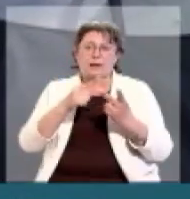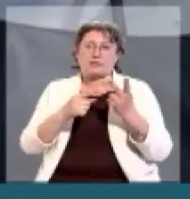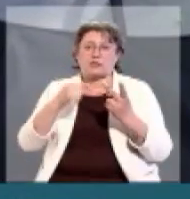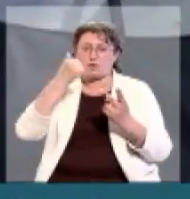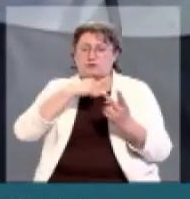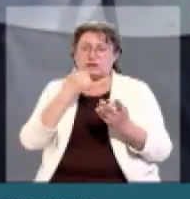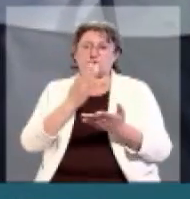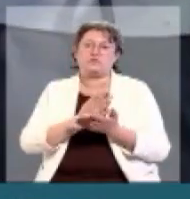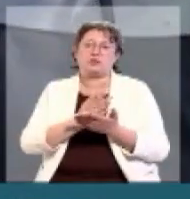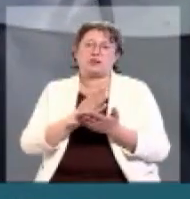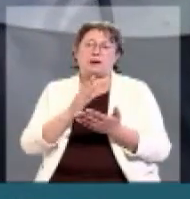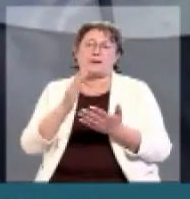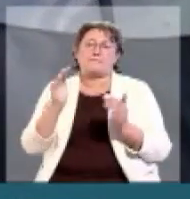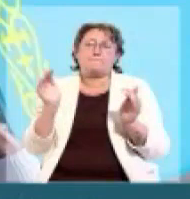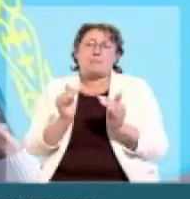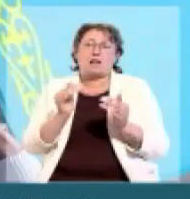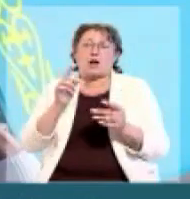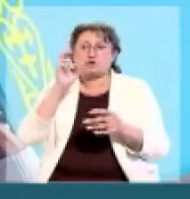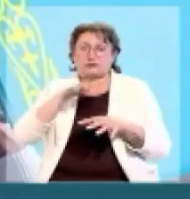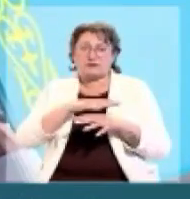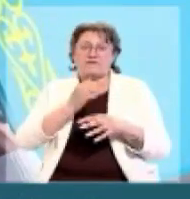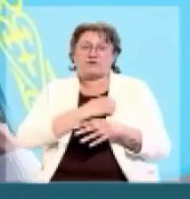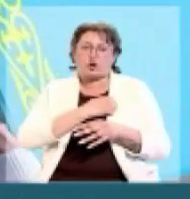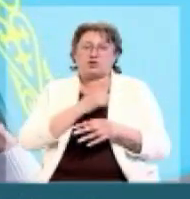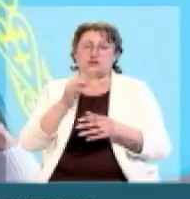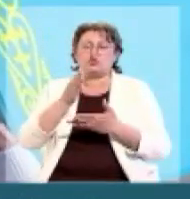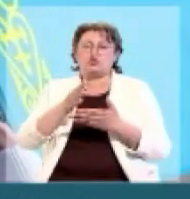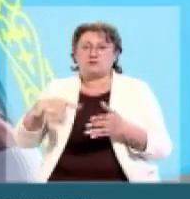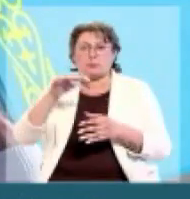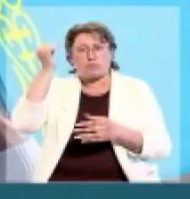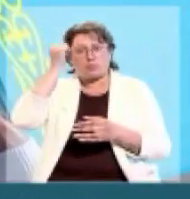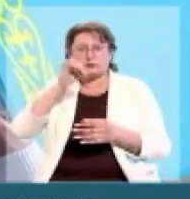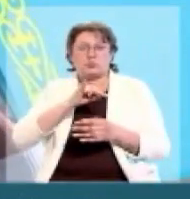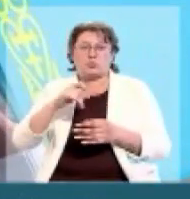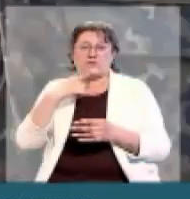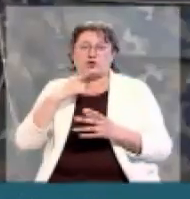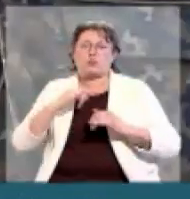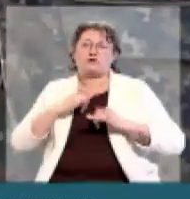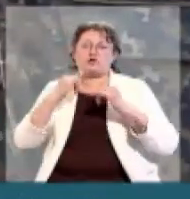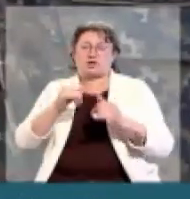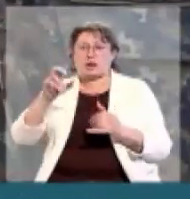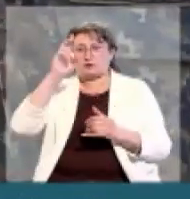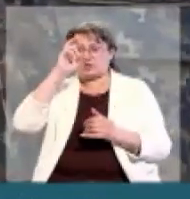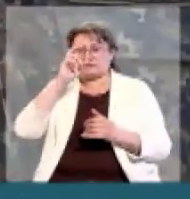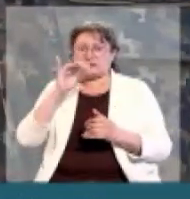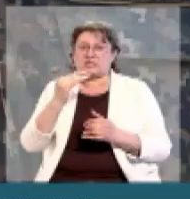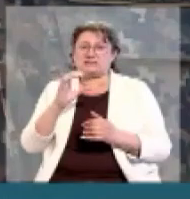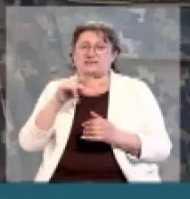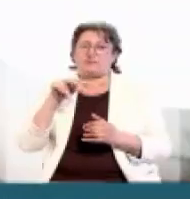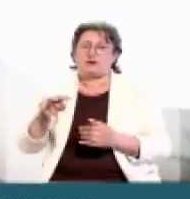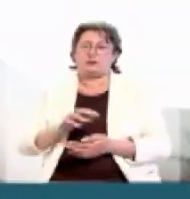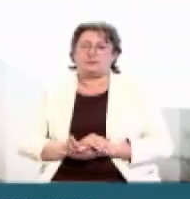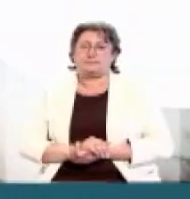года существования молодого государства военнослужащие части помнят историю и говорят об уважении государства и его